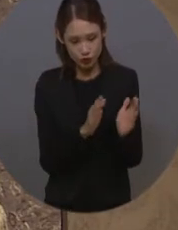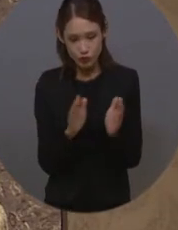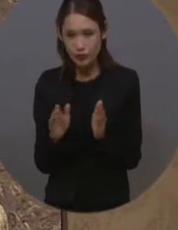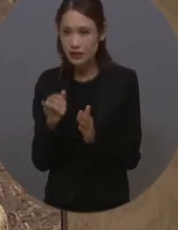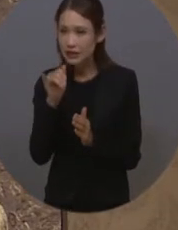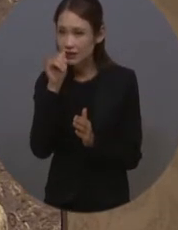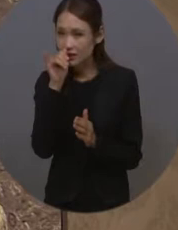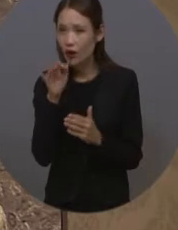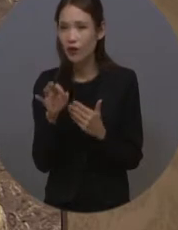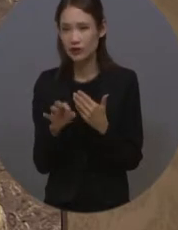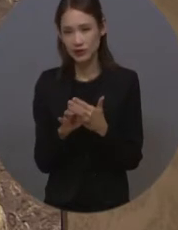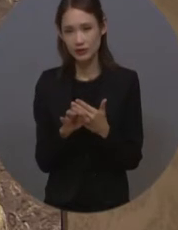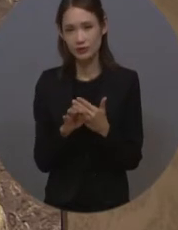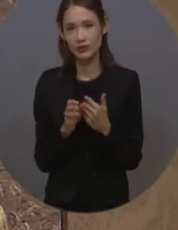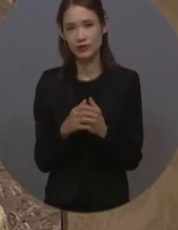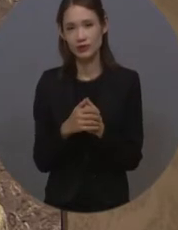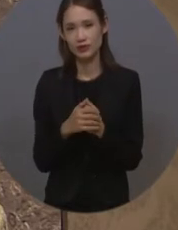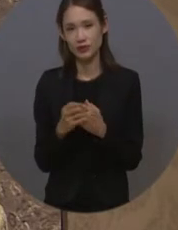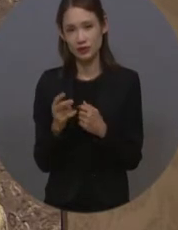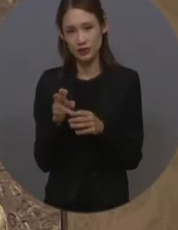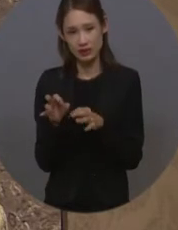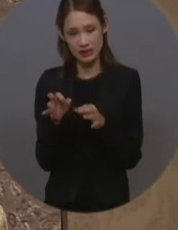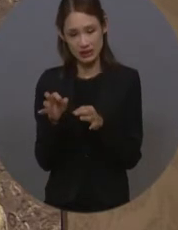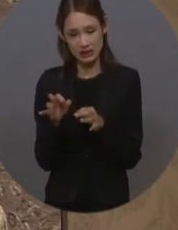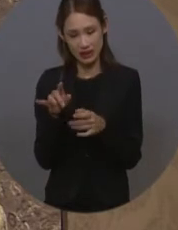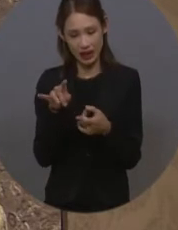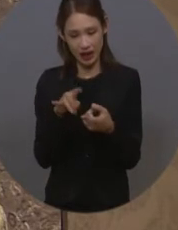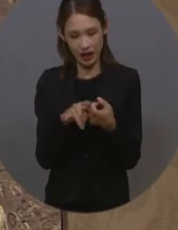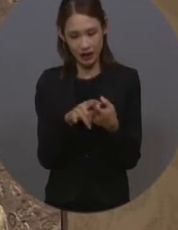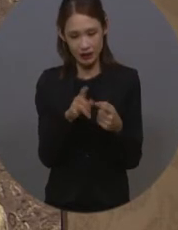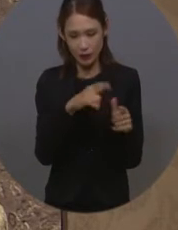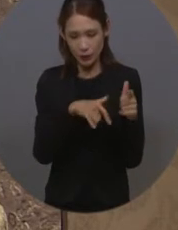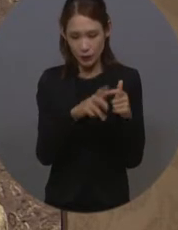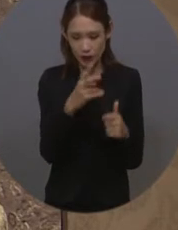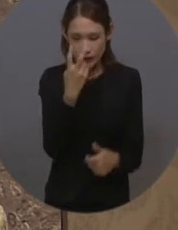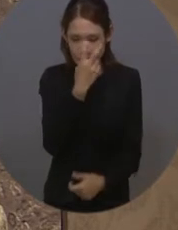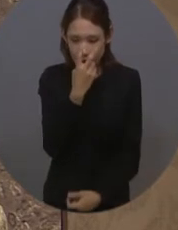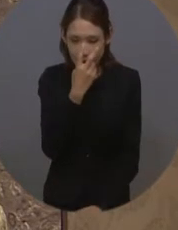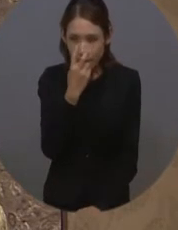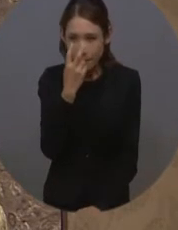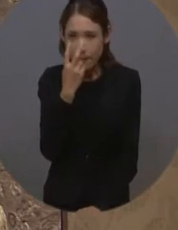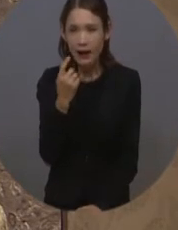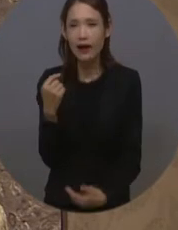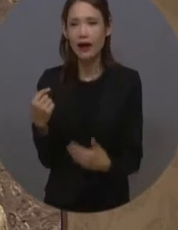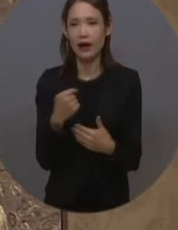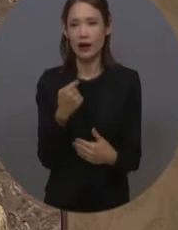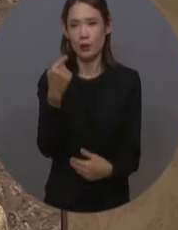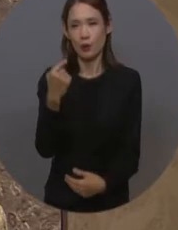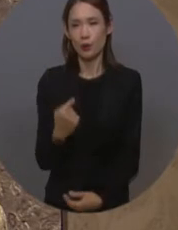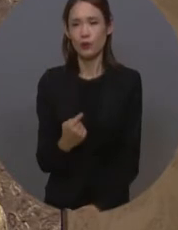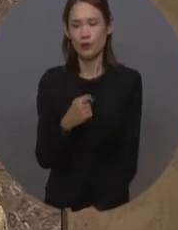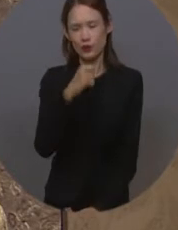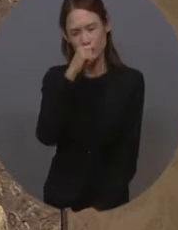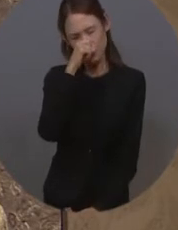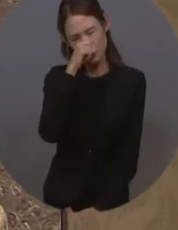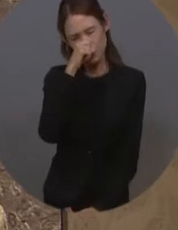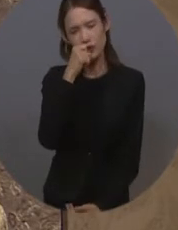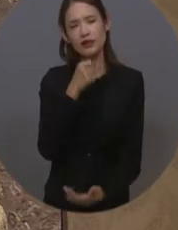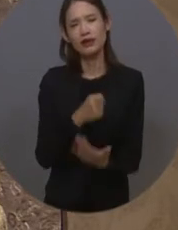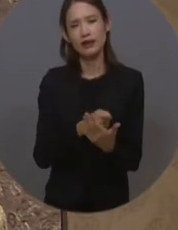있더라면 그리고 또 시장을 조금 더 파악을 하고 들어왔으면 네. 괜찮았을 텐데